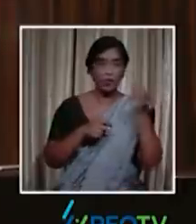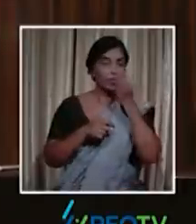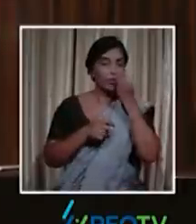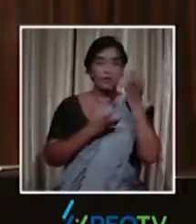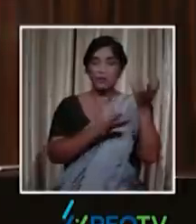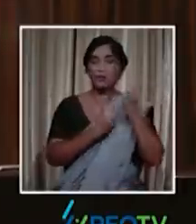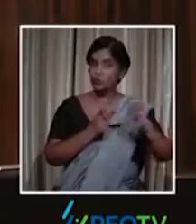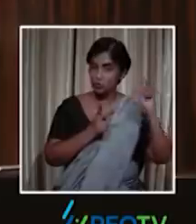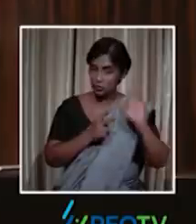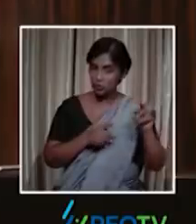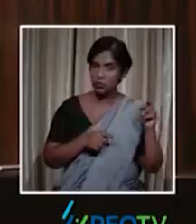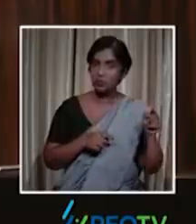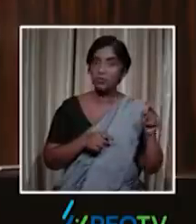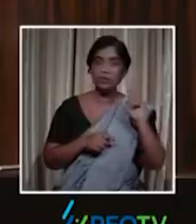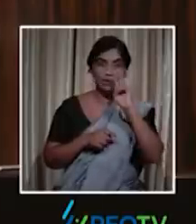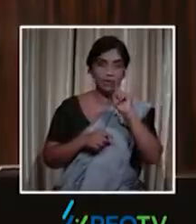ගැනීම ප්‍රතික්ෂේප කරමින්